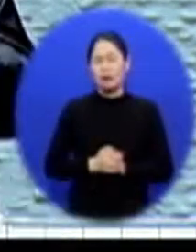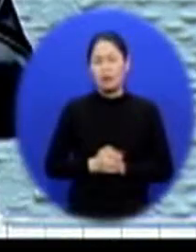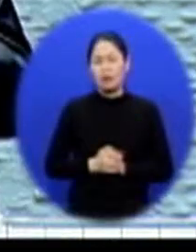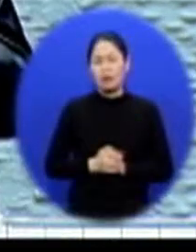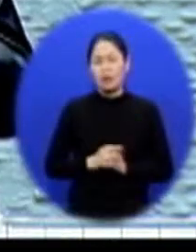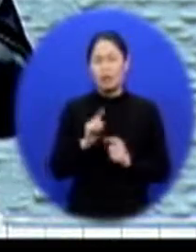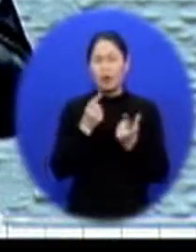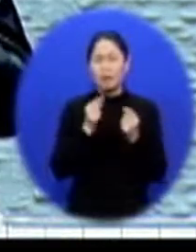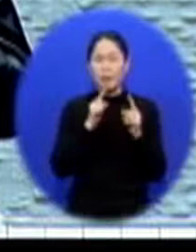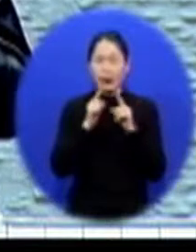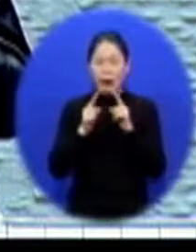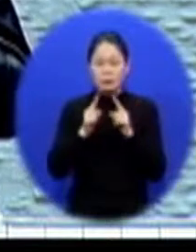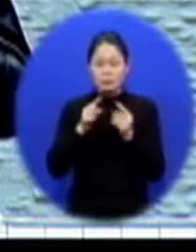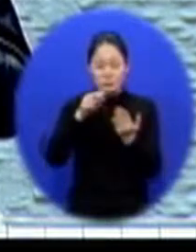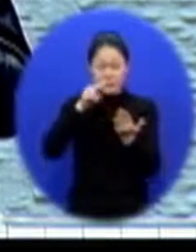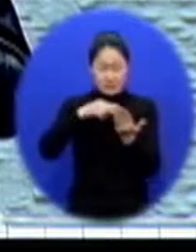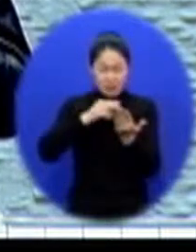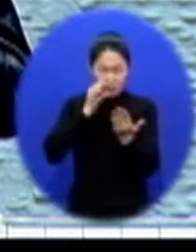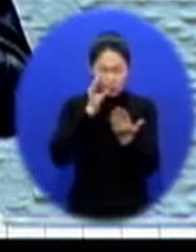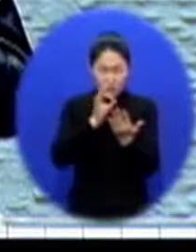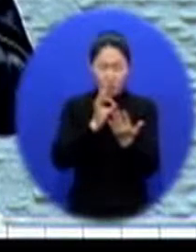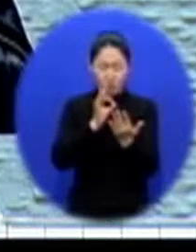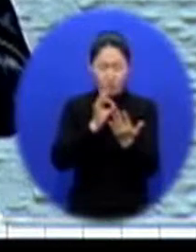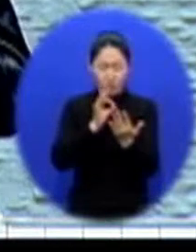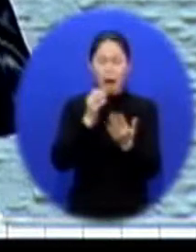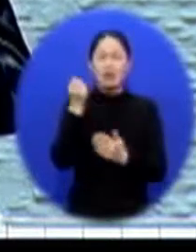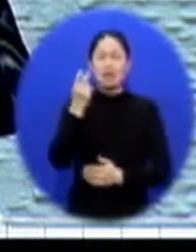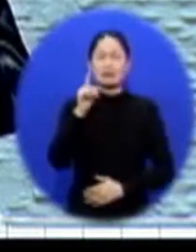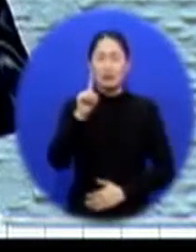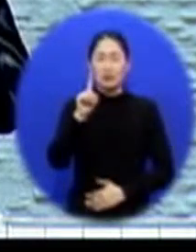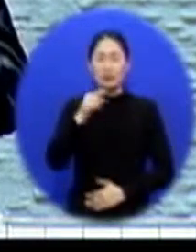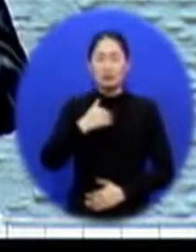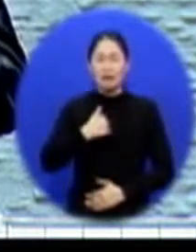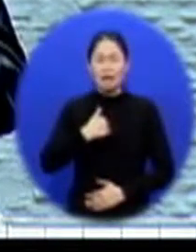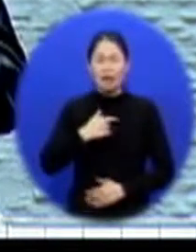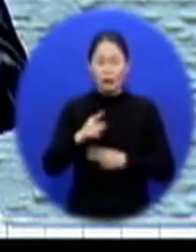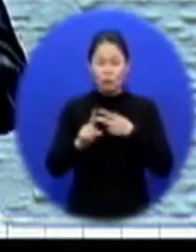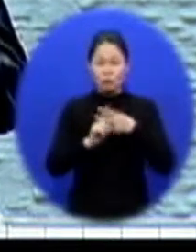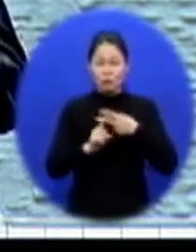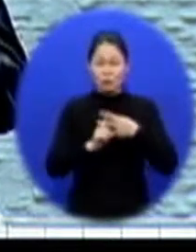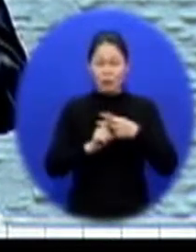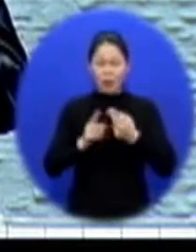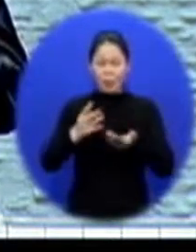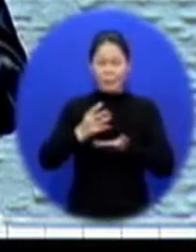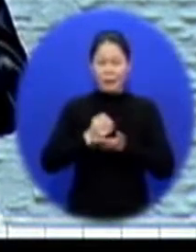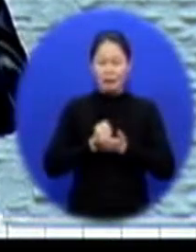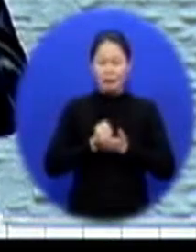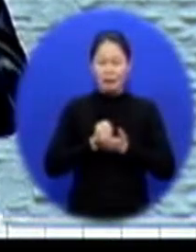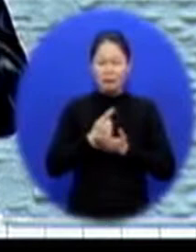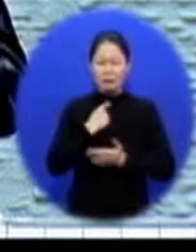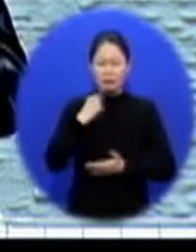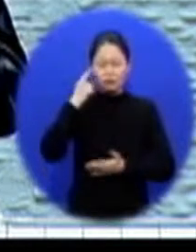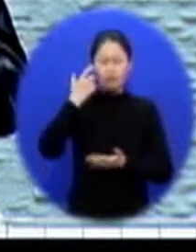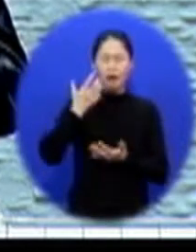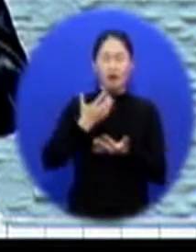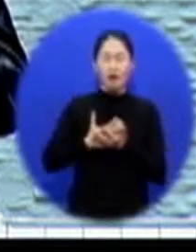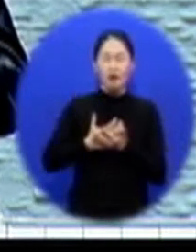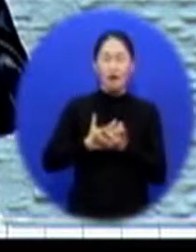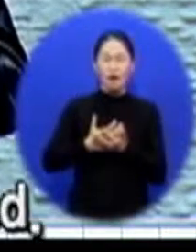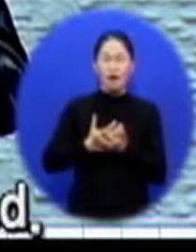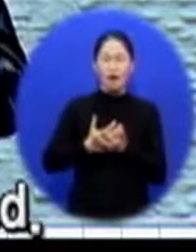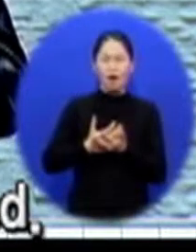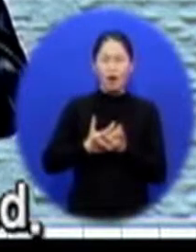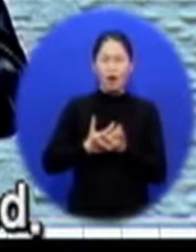아 이 말씀을 읽으면서 다시 한 번 제가 조합 걔랑 한테 받았던 그 충격을 받았어요